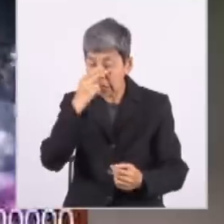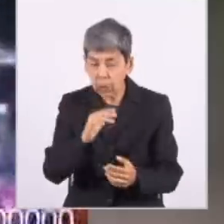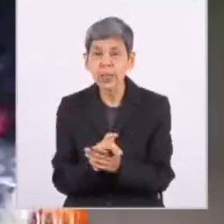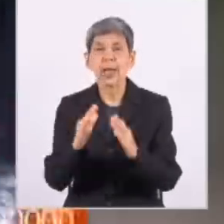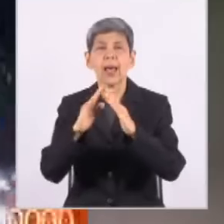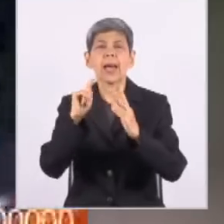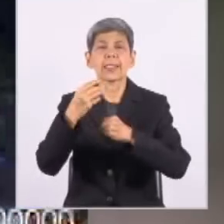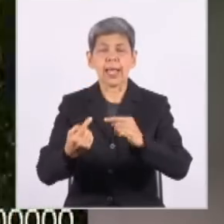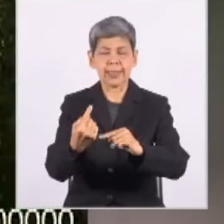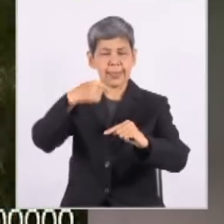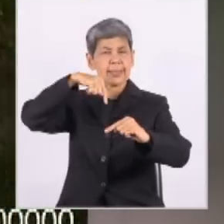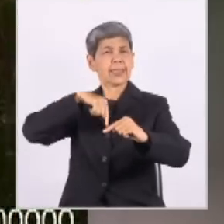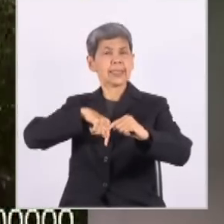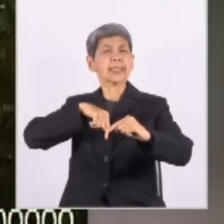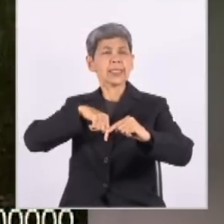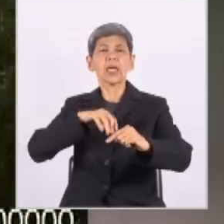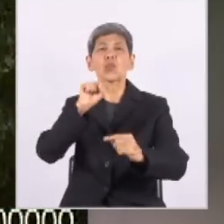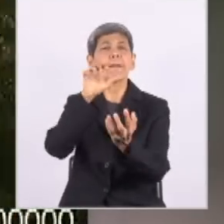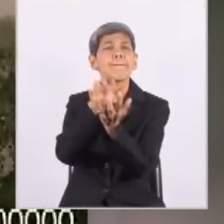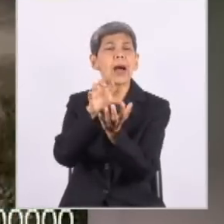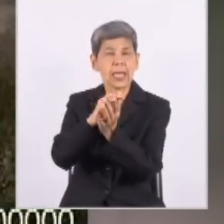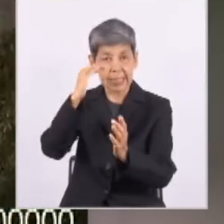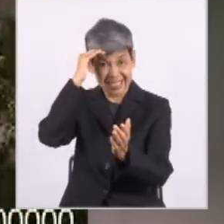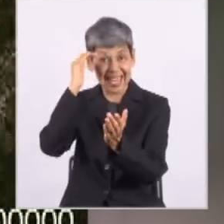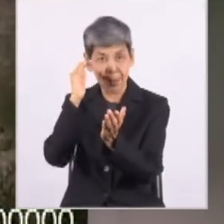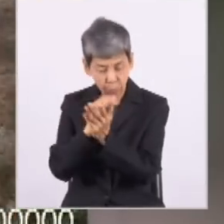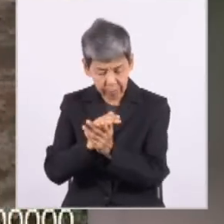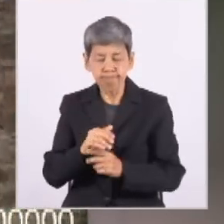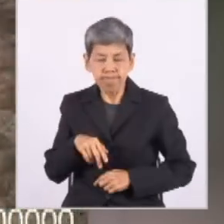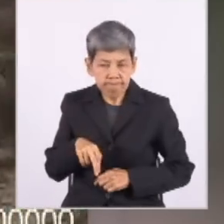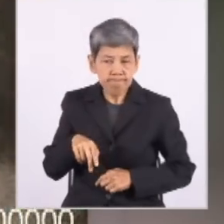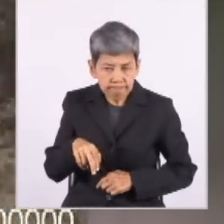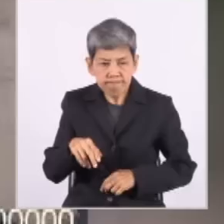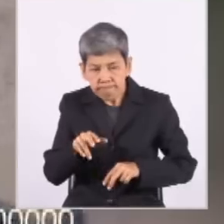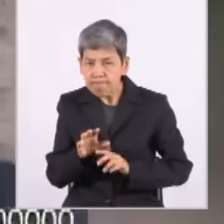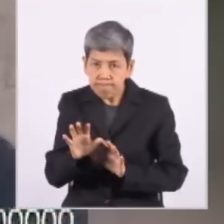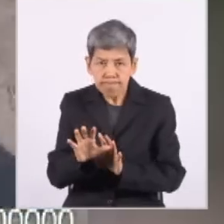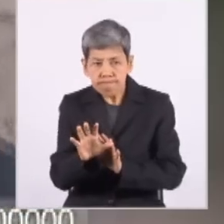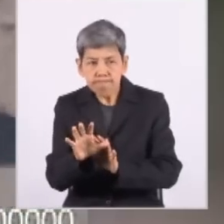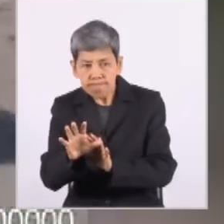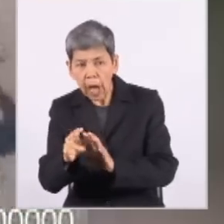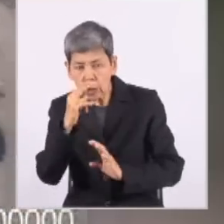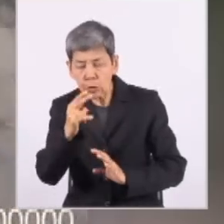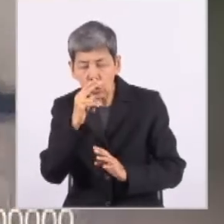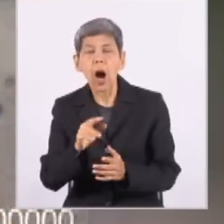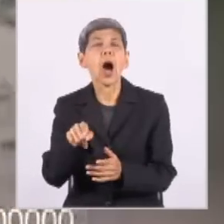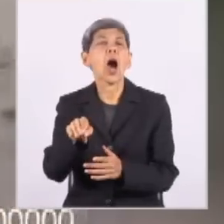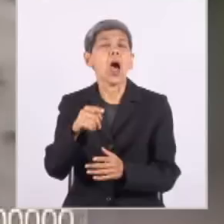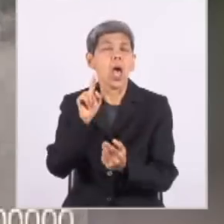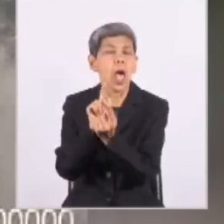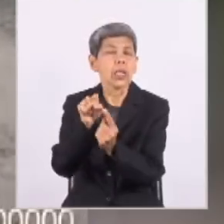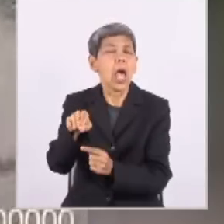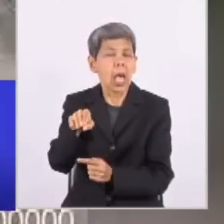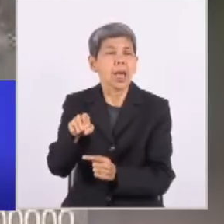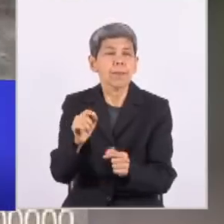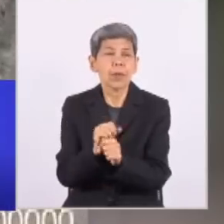ตลาดนัดศิริวัฒน์นครอยู่ที่ตำบลท้ายบ้านใหม่ตำรวจอ้าวไปนะครับฝ่ายปกครองก็ไปนี่เลยนะครับไปเลยนะครับไปพบว่ามีการ